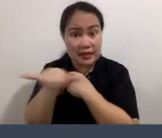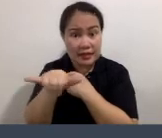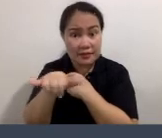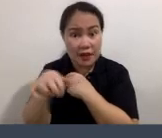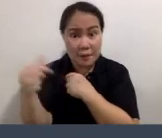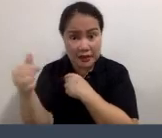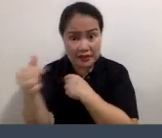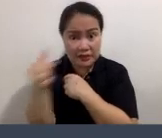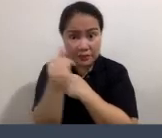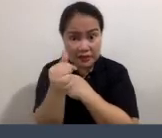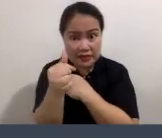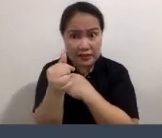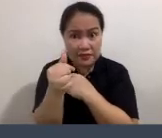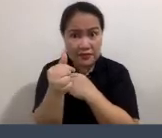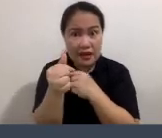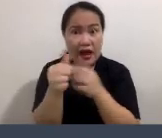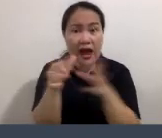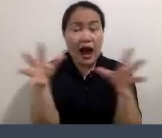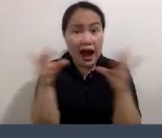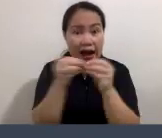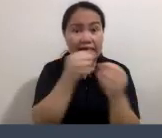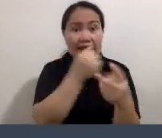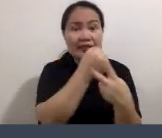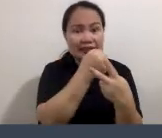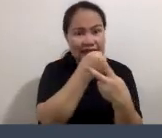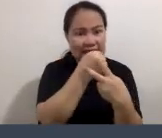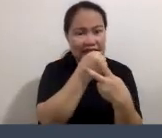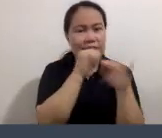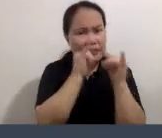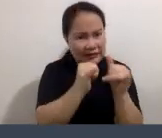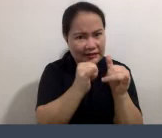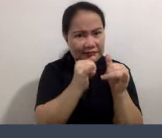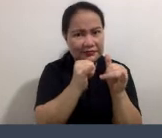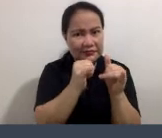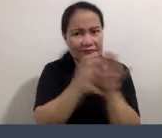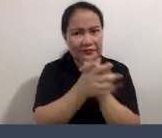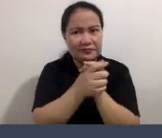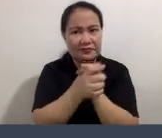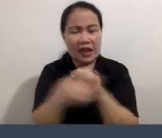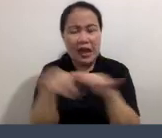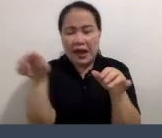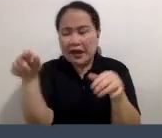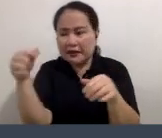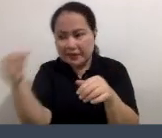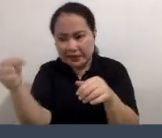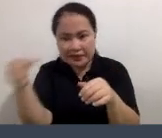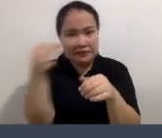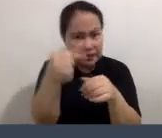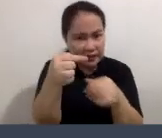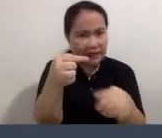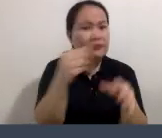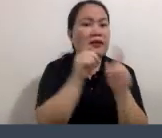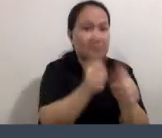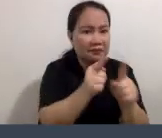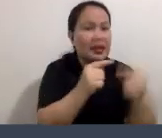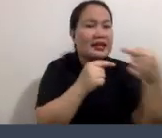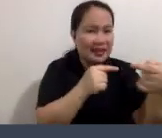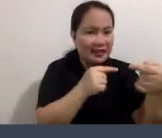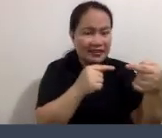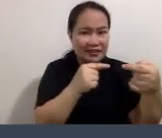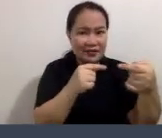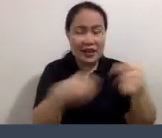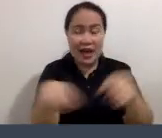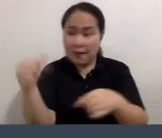sign, ito rin yung tinatawag nating like sign. So, same sign, like sign, pareho lang yun. Okay? Ano ba ibig sabihin nun?